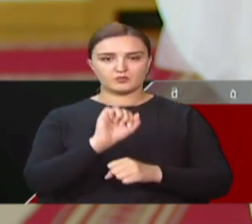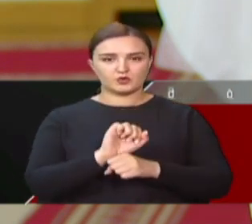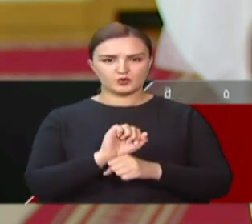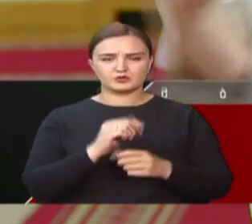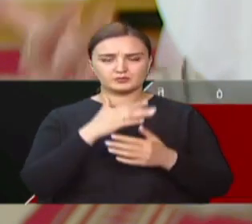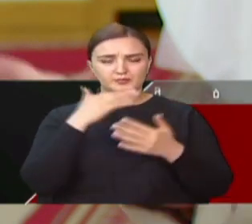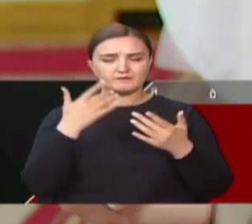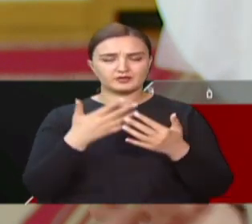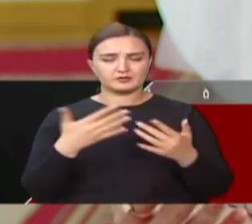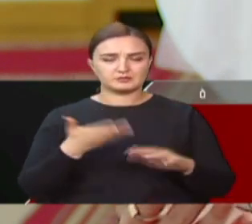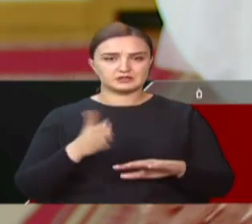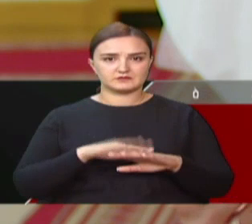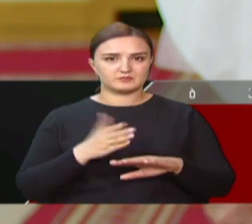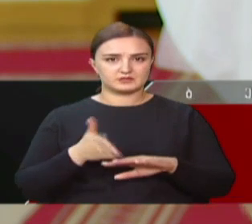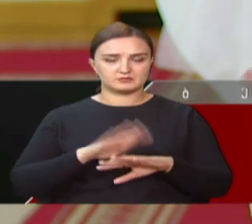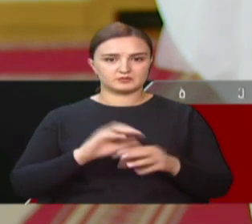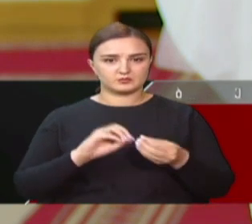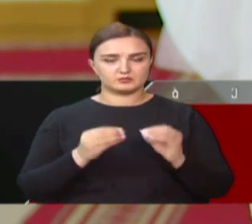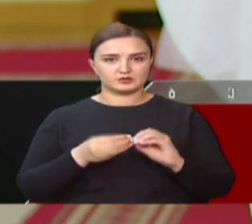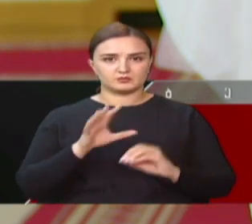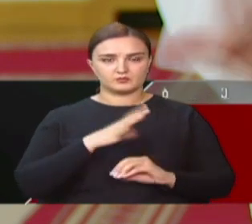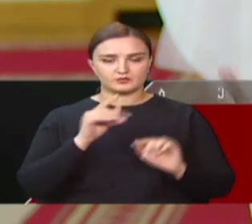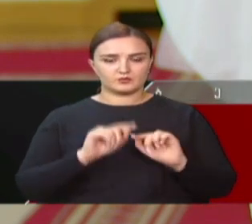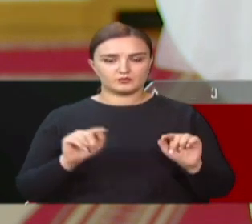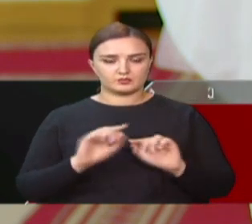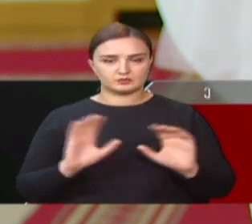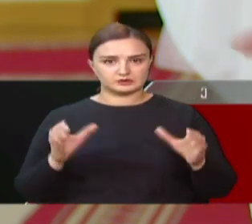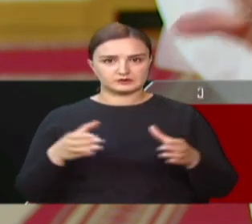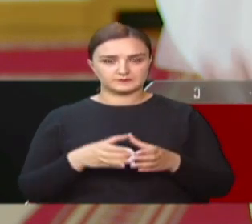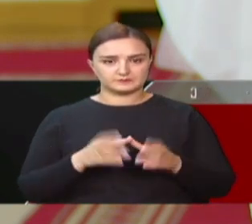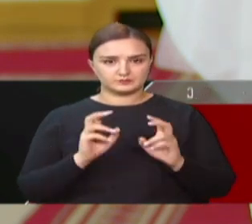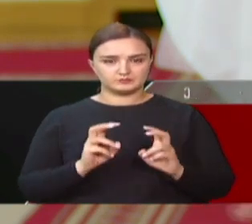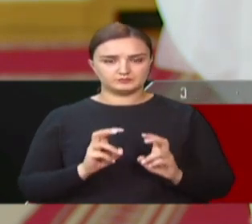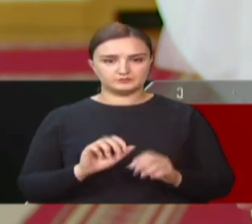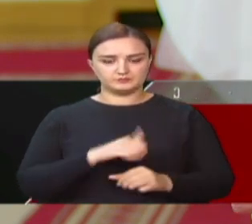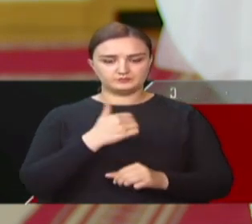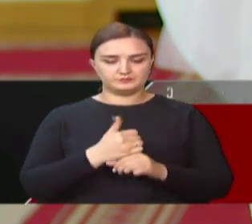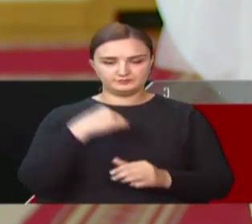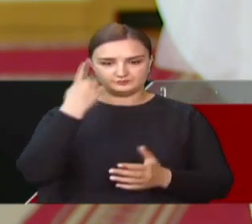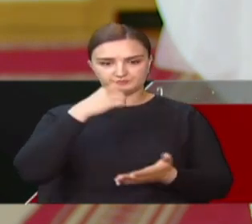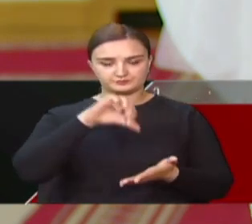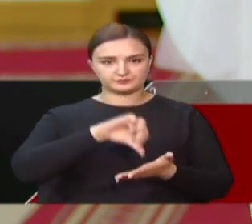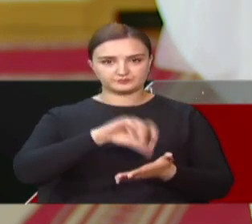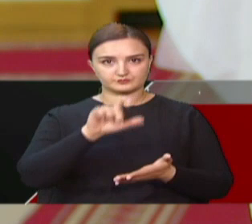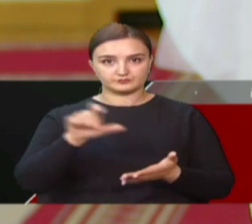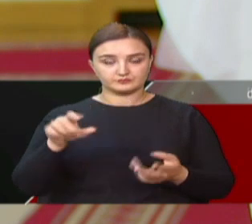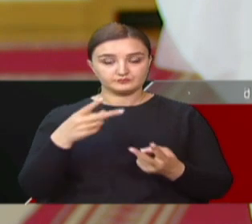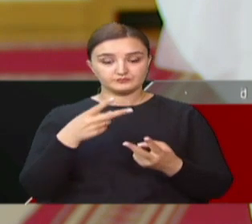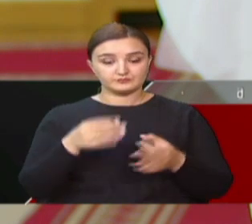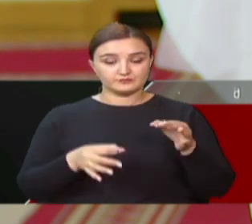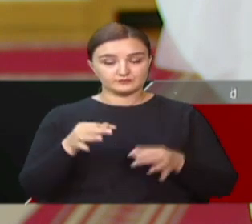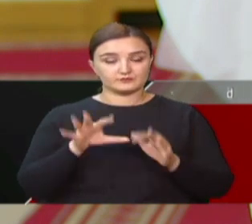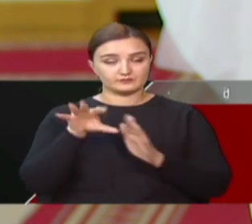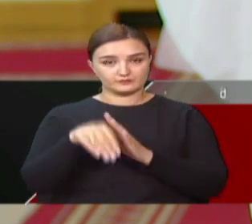ანუ ბევრი ძიმე გამოწვევა ქონდა ოპოზიციას და ეხლაც ახლა ოპოზიციური მთავარი ფიგურები სასჯელახსრულების